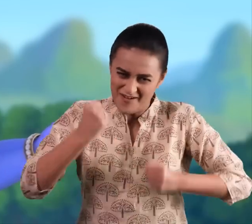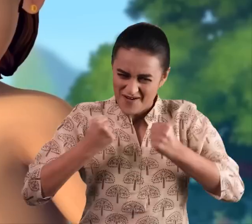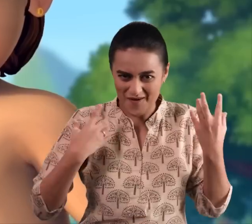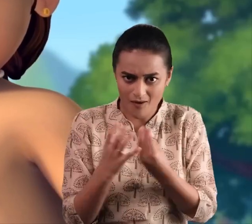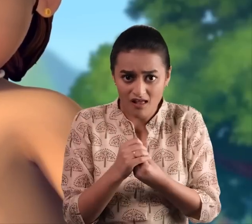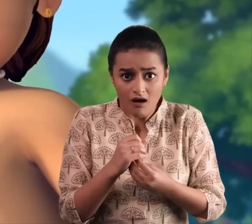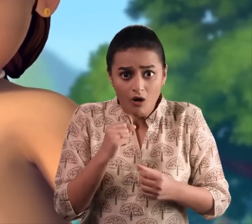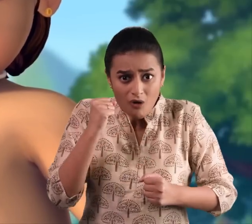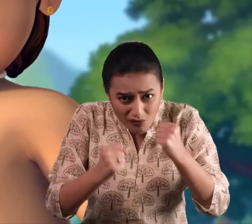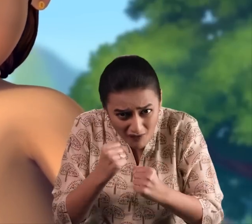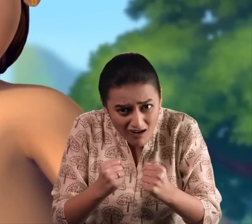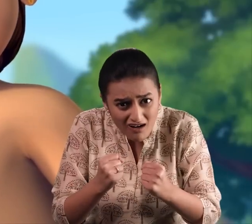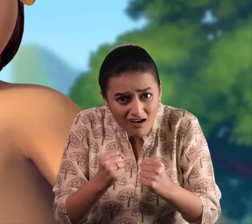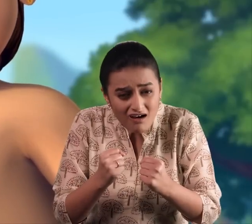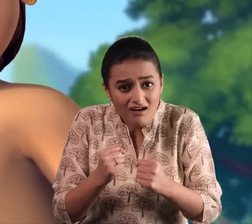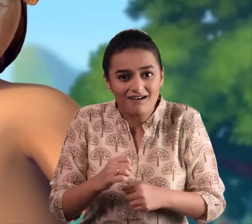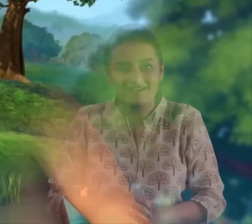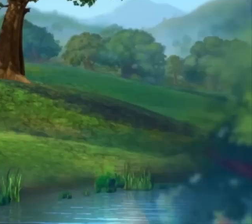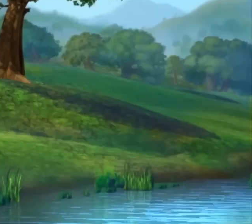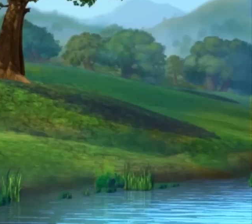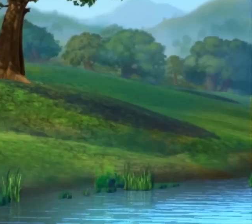जाए। क्या दौड़ हो जाए?